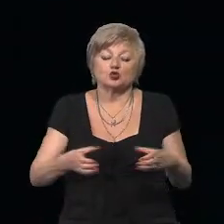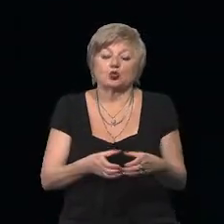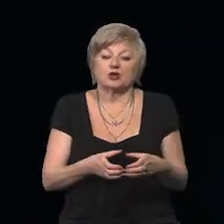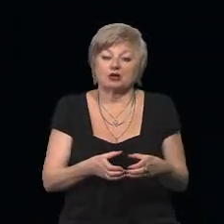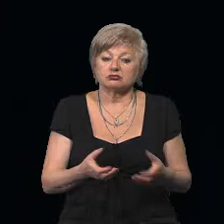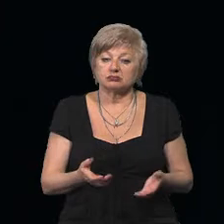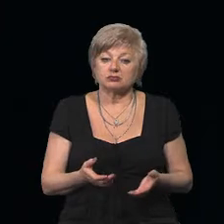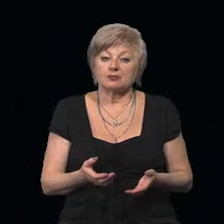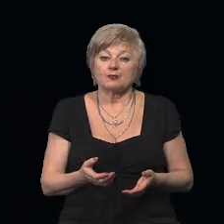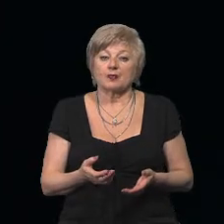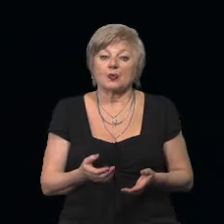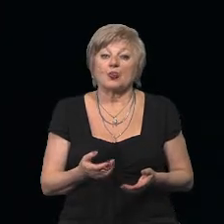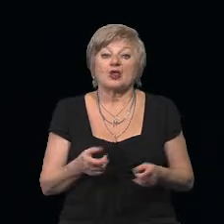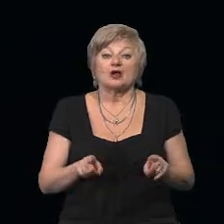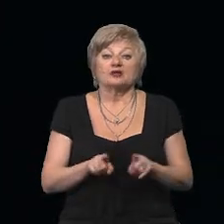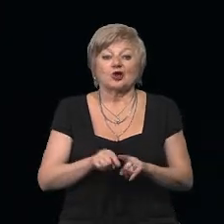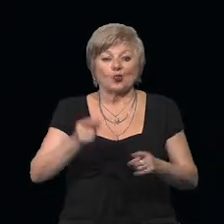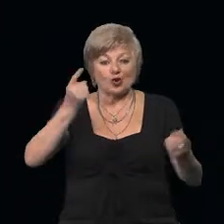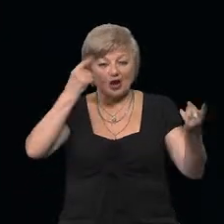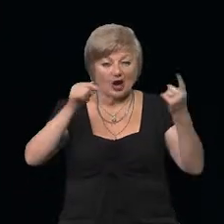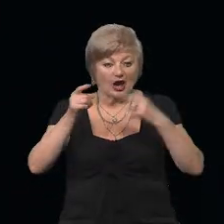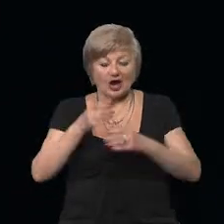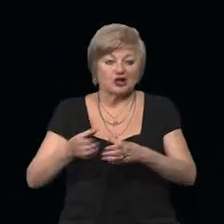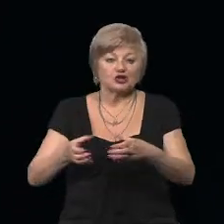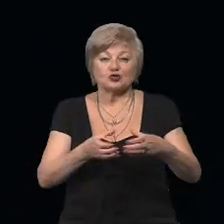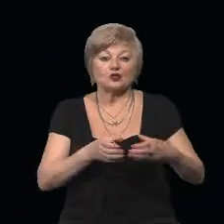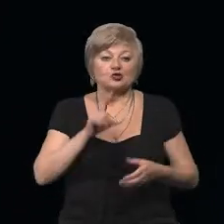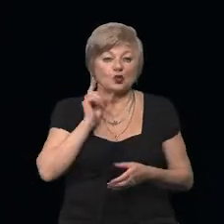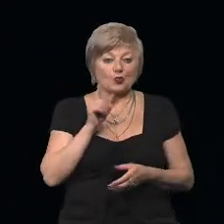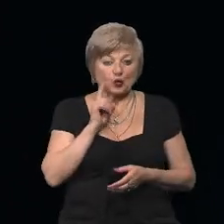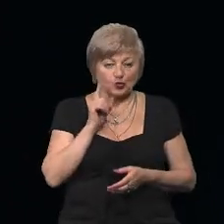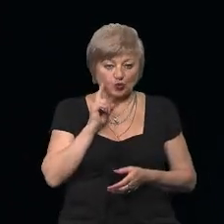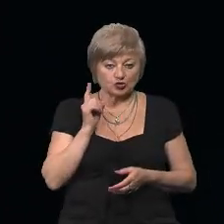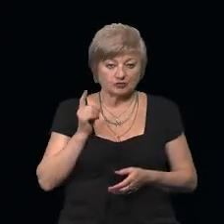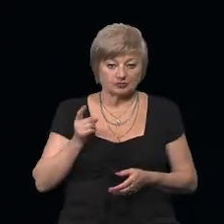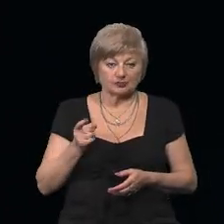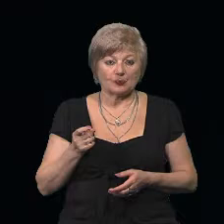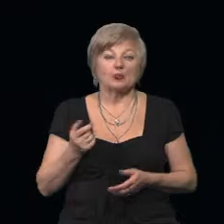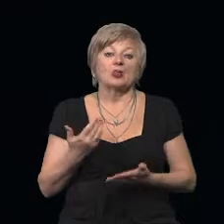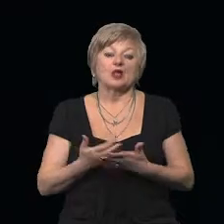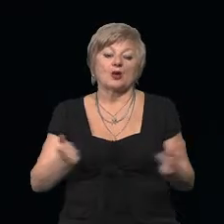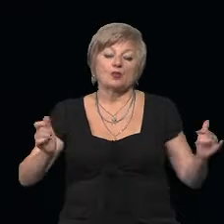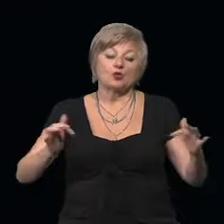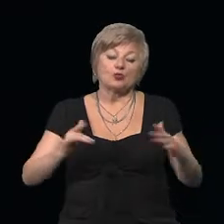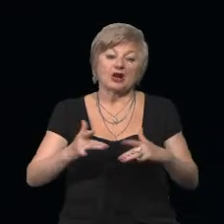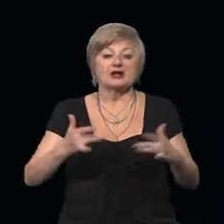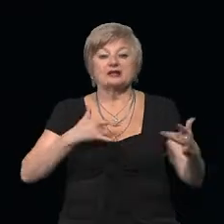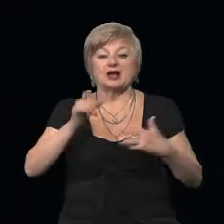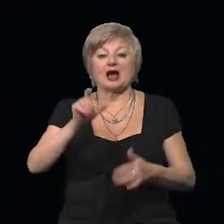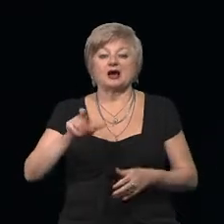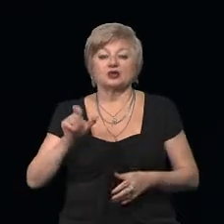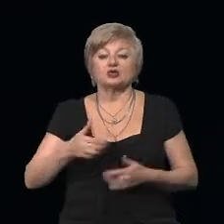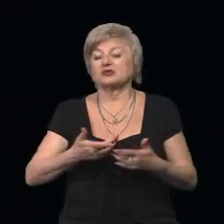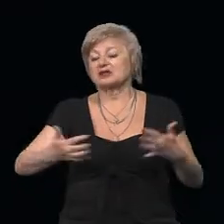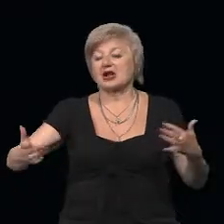говорити такою трошки архаїчною театральною мовою, це антреприза. Тобто збираються актори з різних